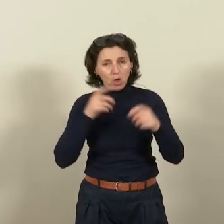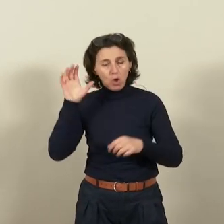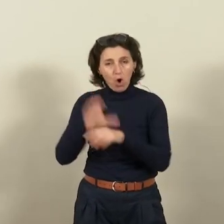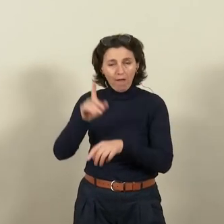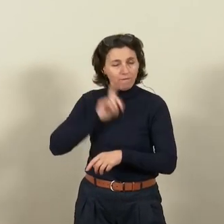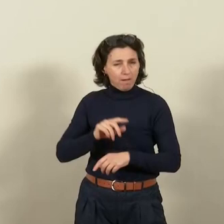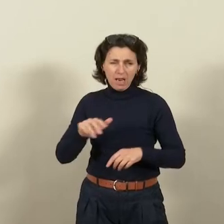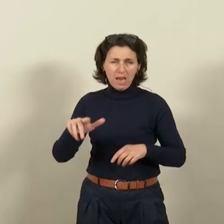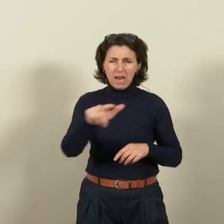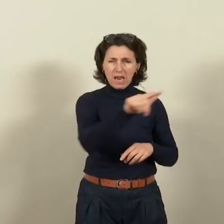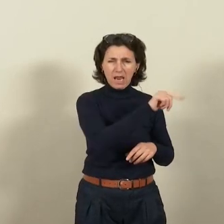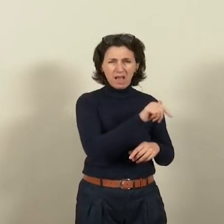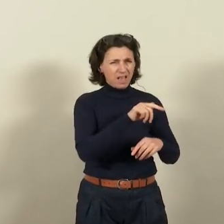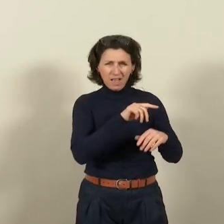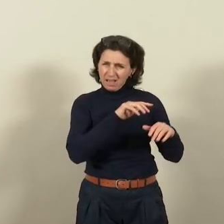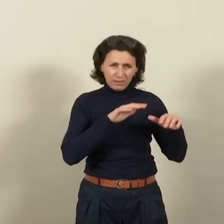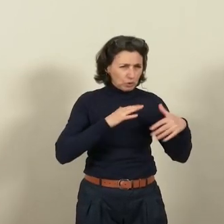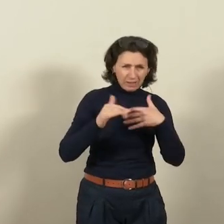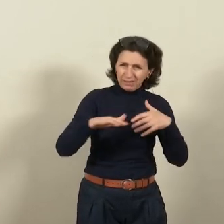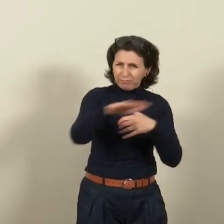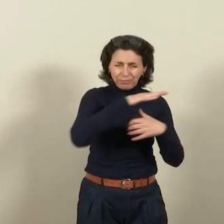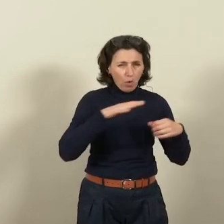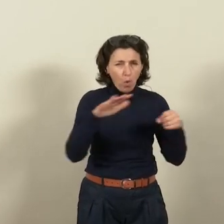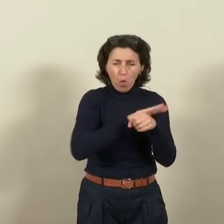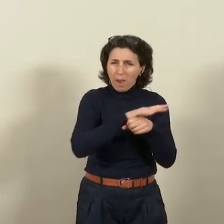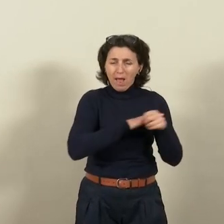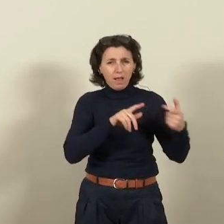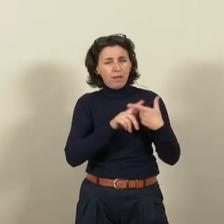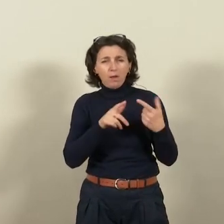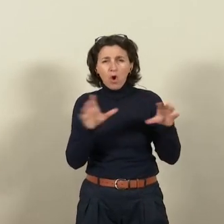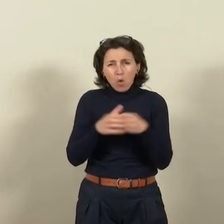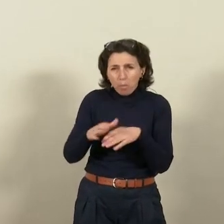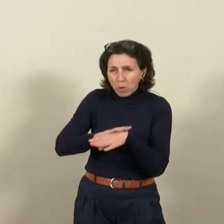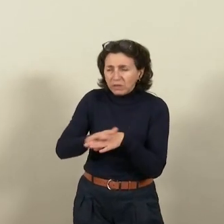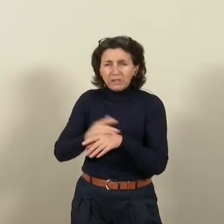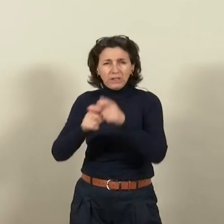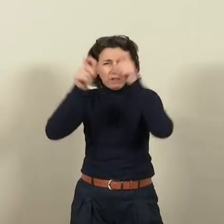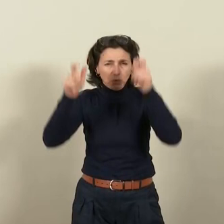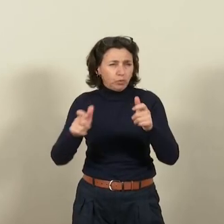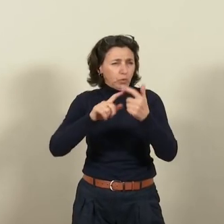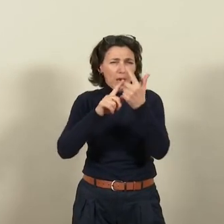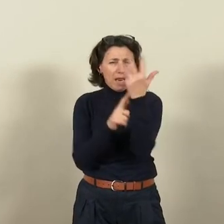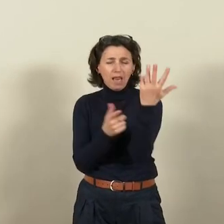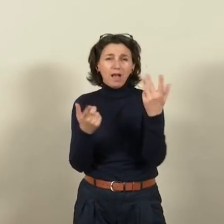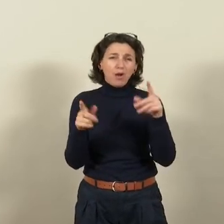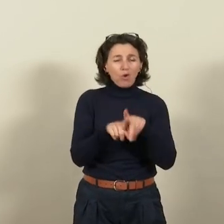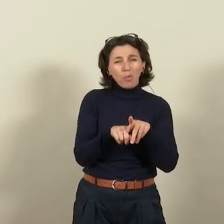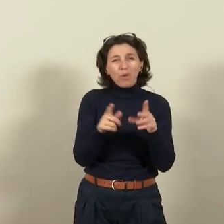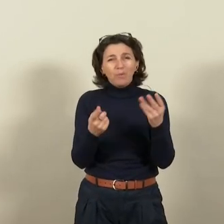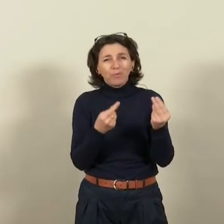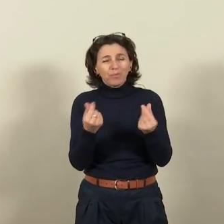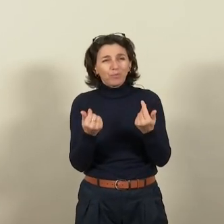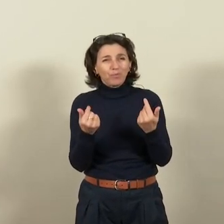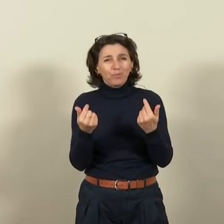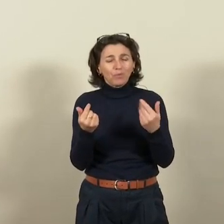que ce soit les partis politiques les institutions partout euh le ces violences ne s'arrêtent pas aux portes aux portes de